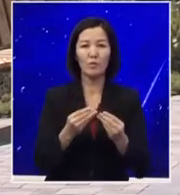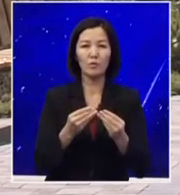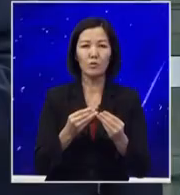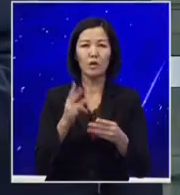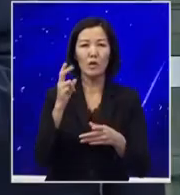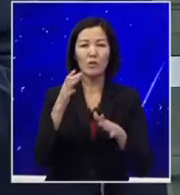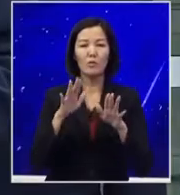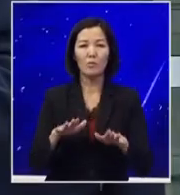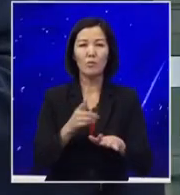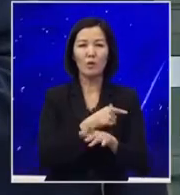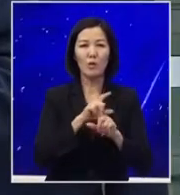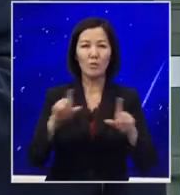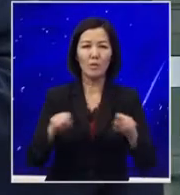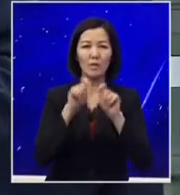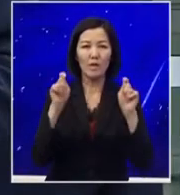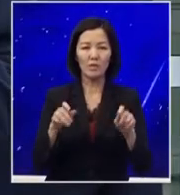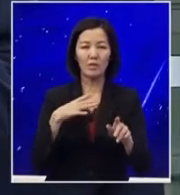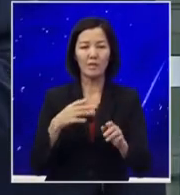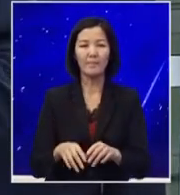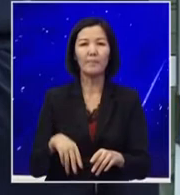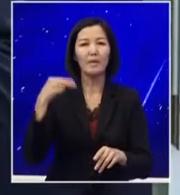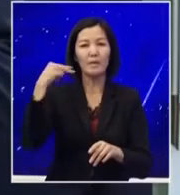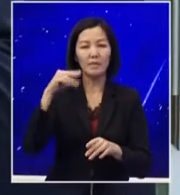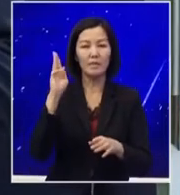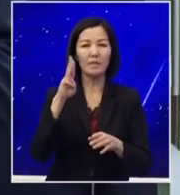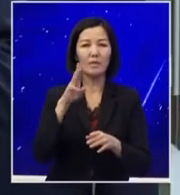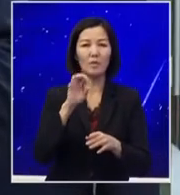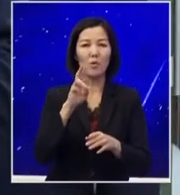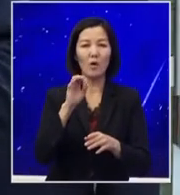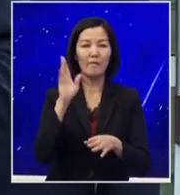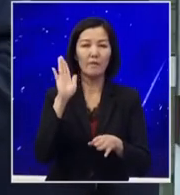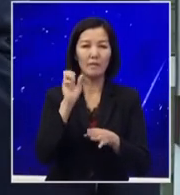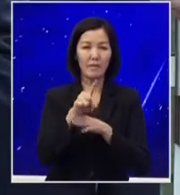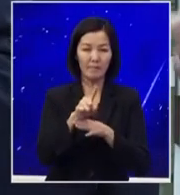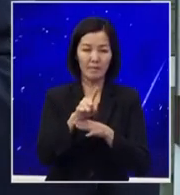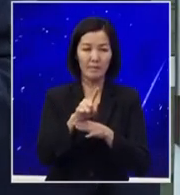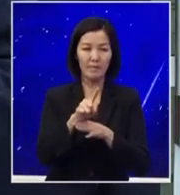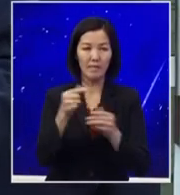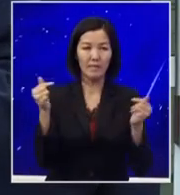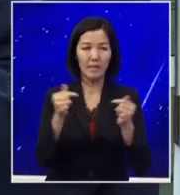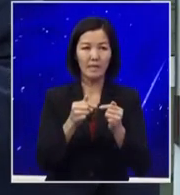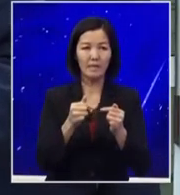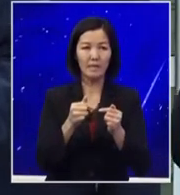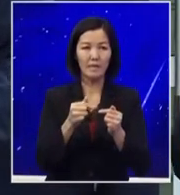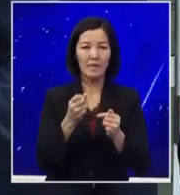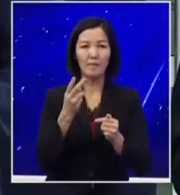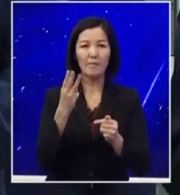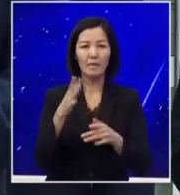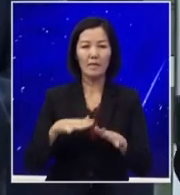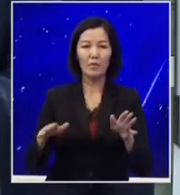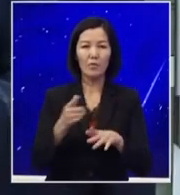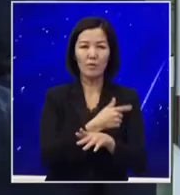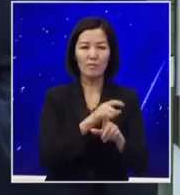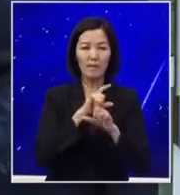көтерді. Президентіміздің Қасым-Жомарт Кемелевичтің тікелей тапсырмасымен бірталай өңірде осындай